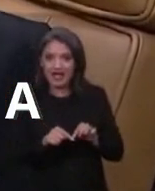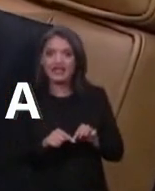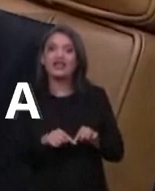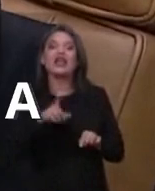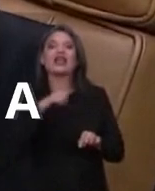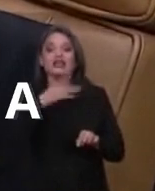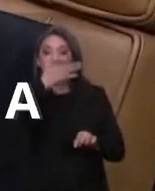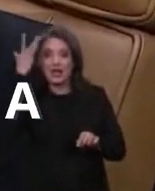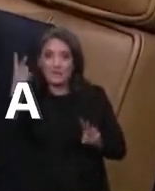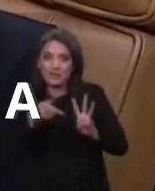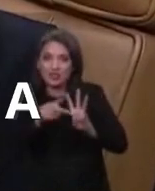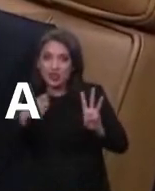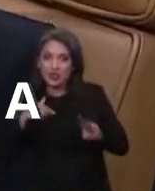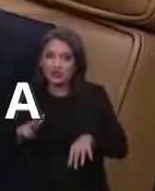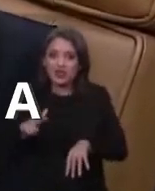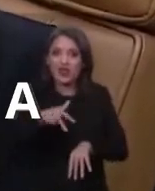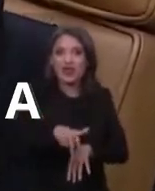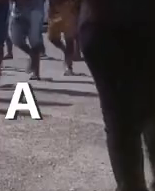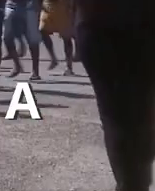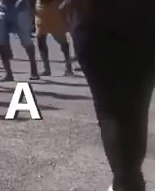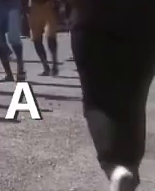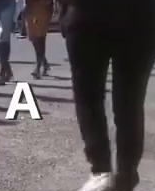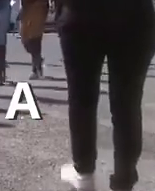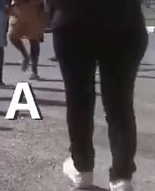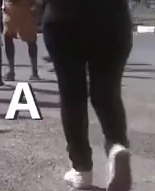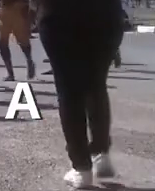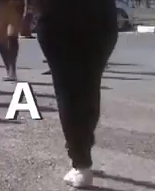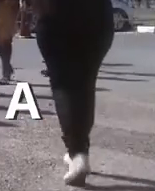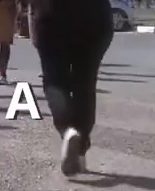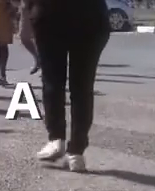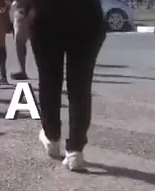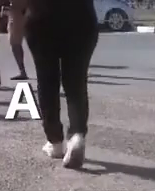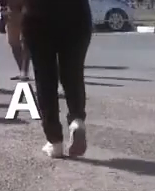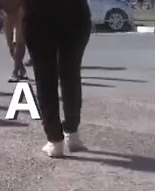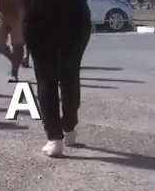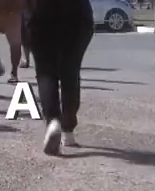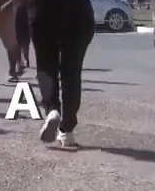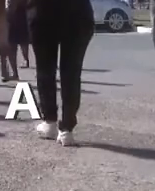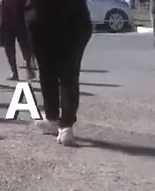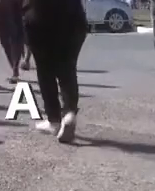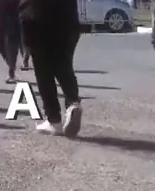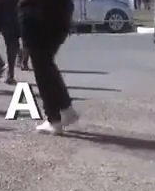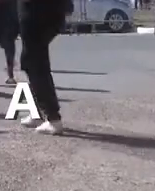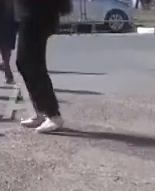A bíróság ezt elutasította, de a végső döntést a parlament fogja meghozni az ügyben.